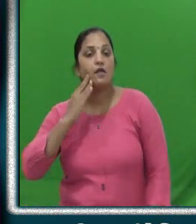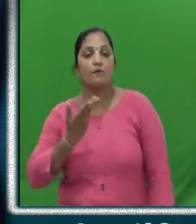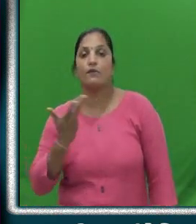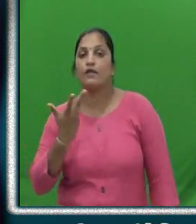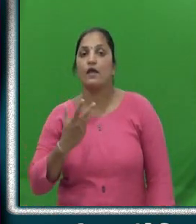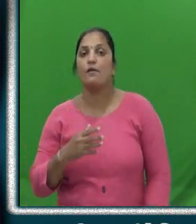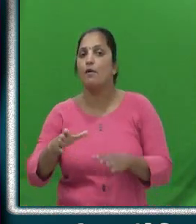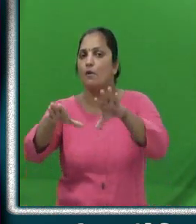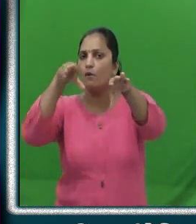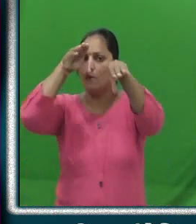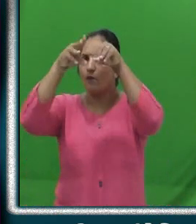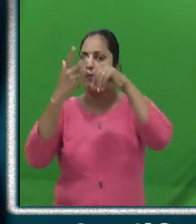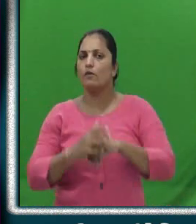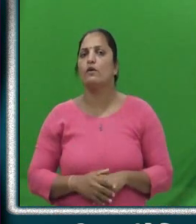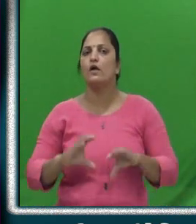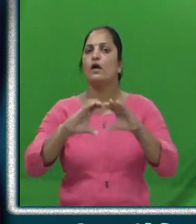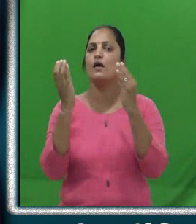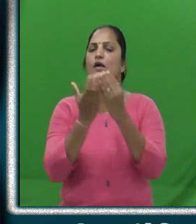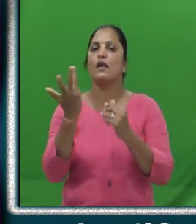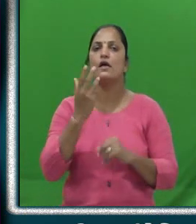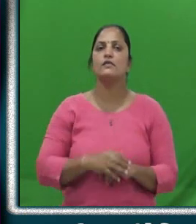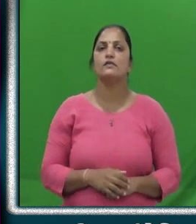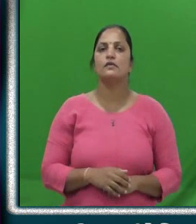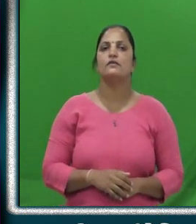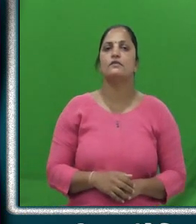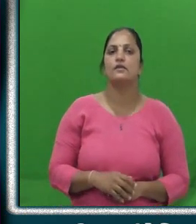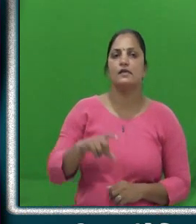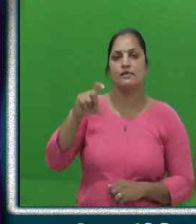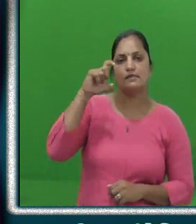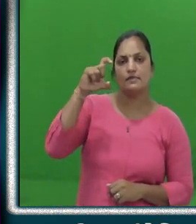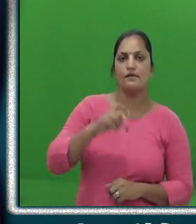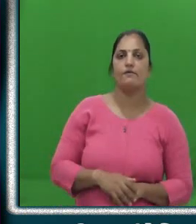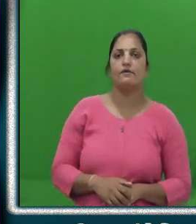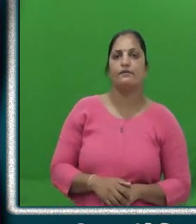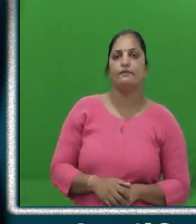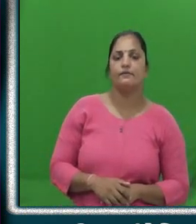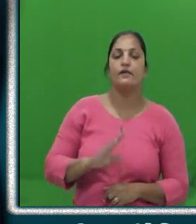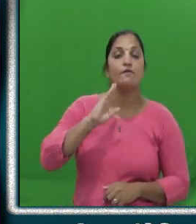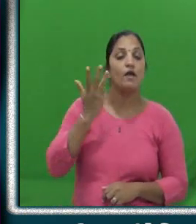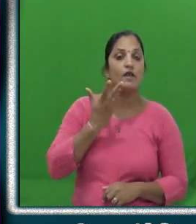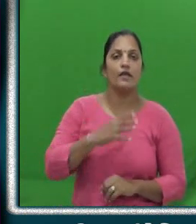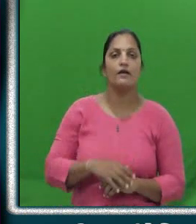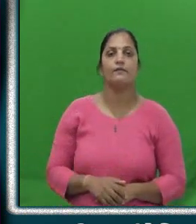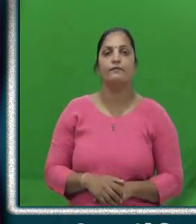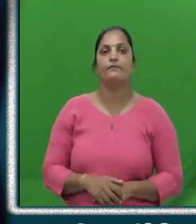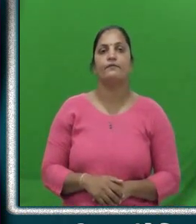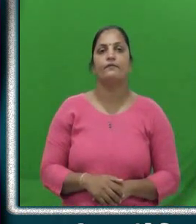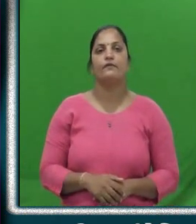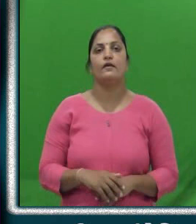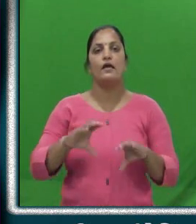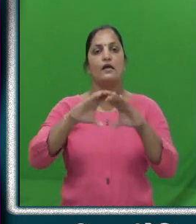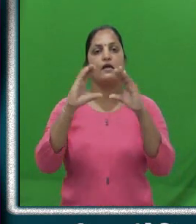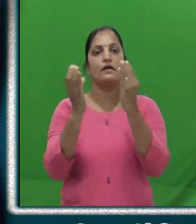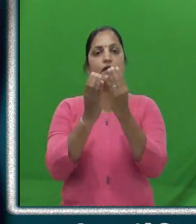વેન દે વેર ઇન ક્લાસ 7, ક્યારથી જોડાયા હતા? તો વેન, જ્યારે